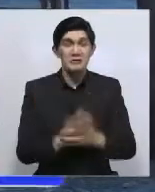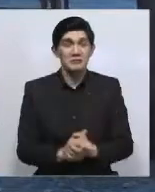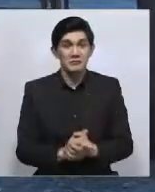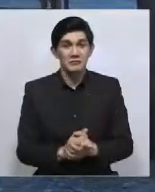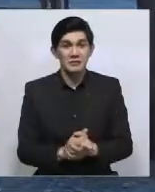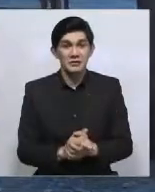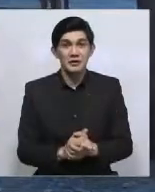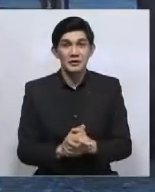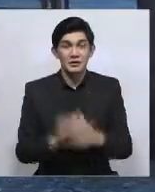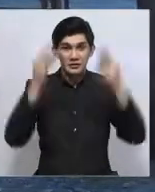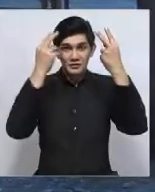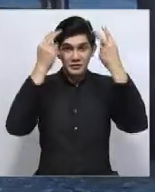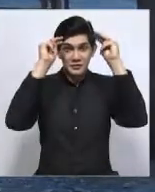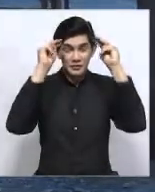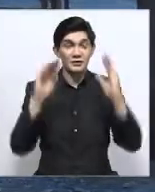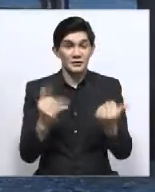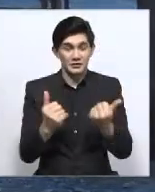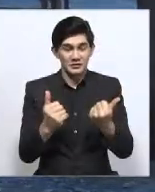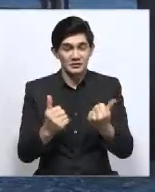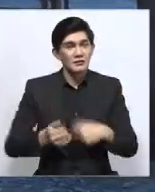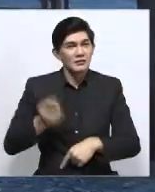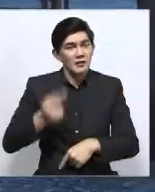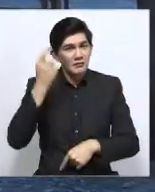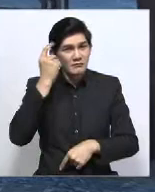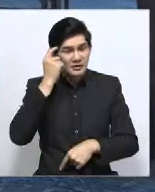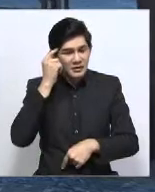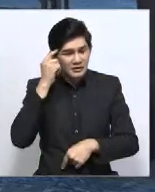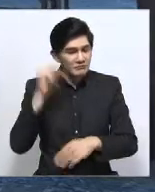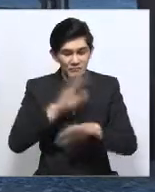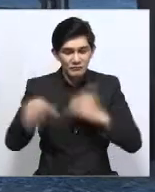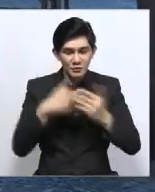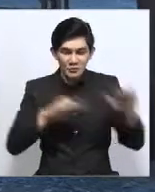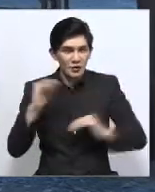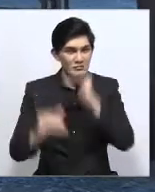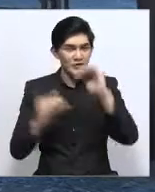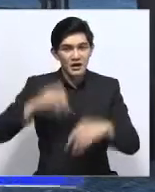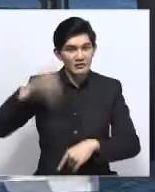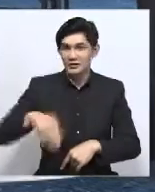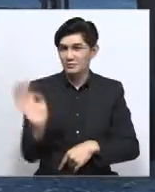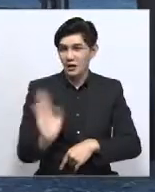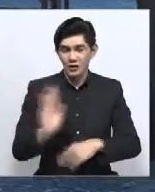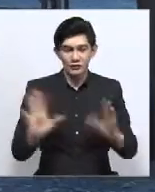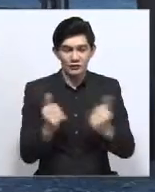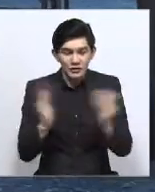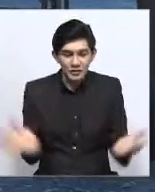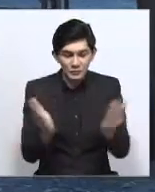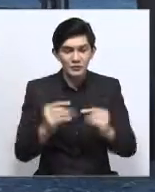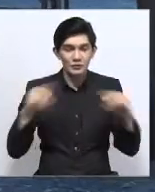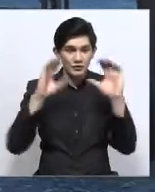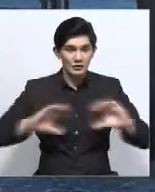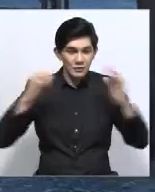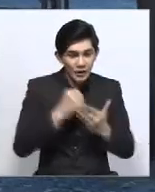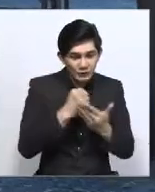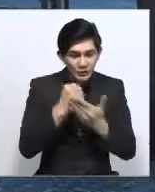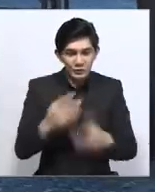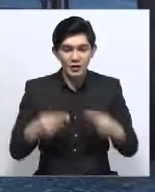คะโดยนายกรัฐมนตรีได้เน้นย้ำว่าจะไม่ทิ้งใครไว้ข้างหลังค่ะพร้อมสนับสนุนสวัสดิการแห่งรัฐให้เข้าถึงประชาชนมาก